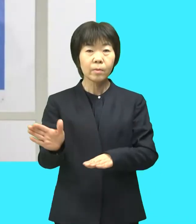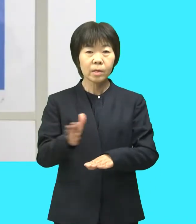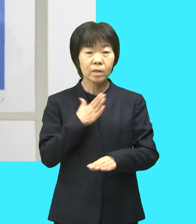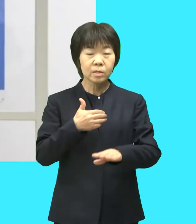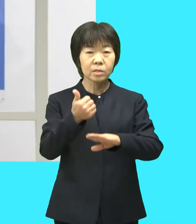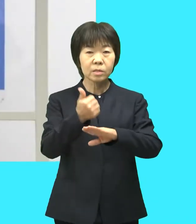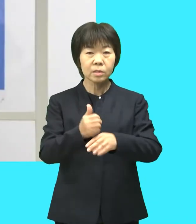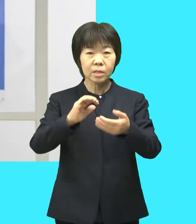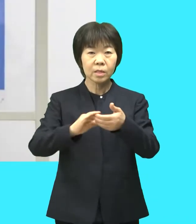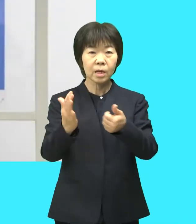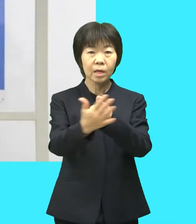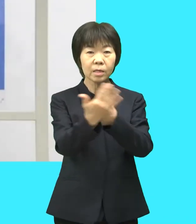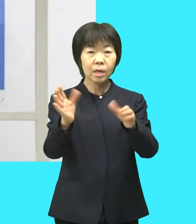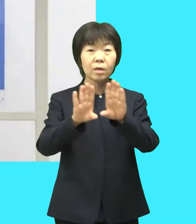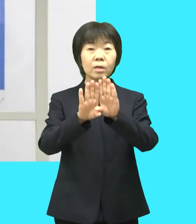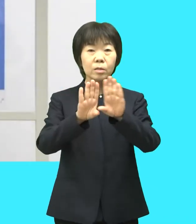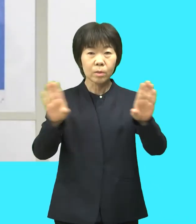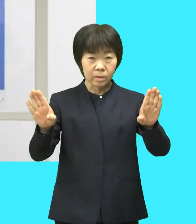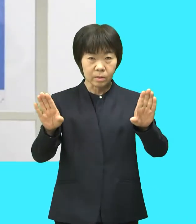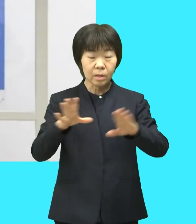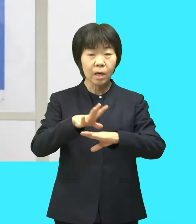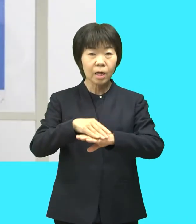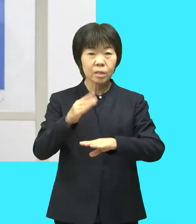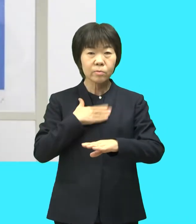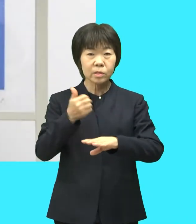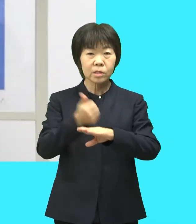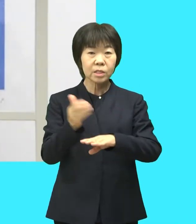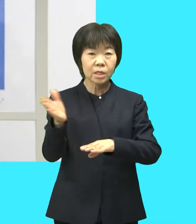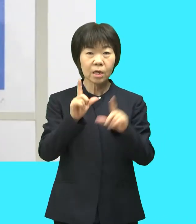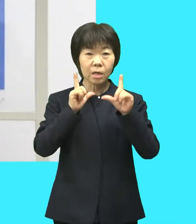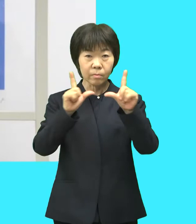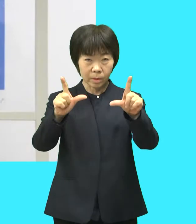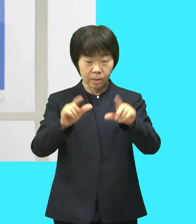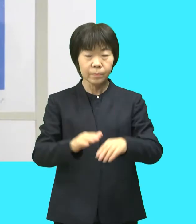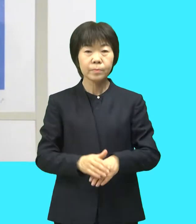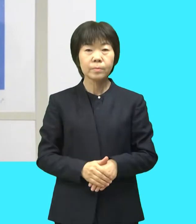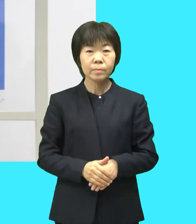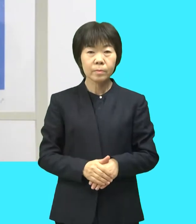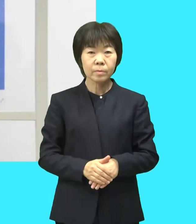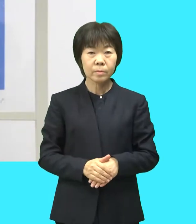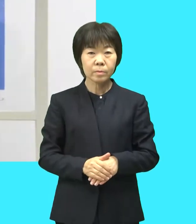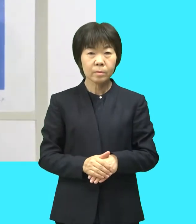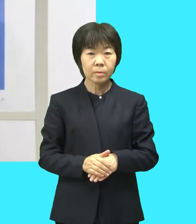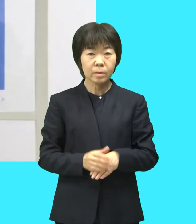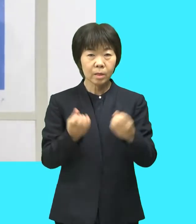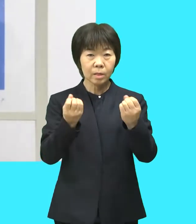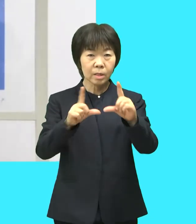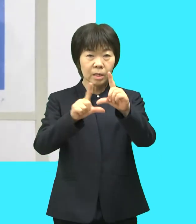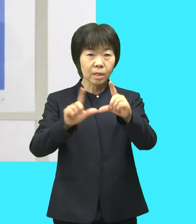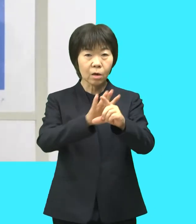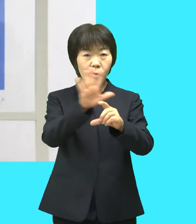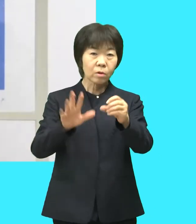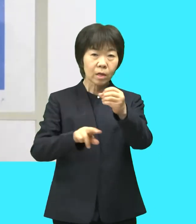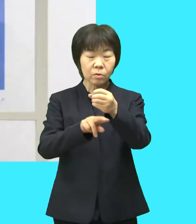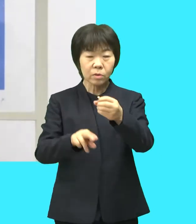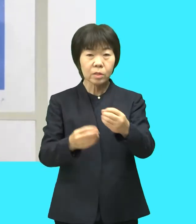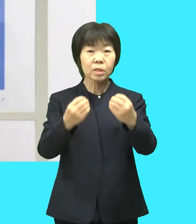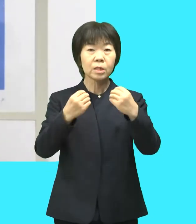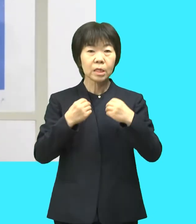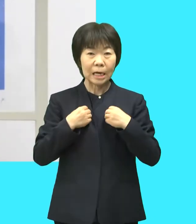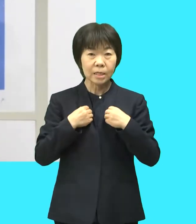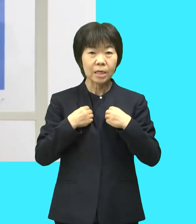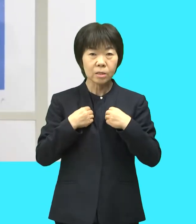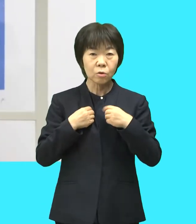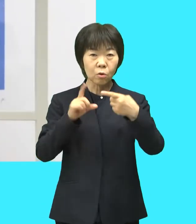ただいまから定例記者会見を始めます。まずはじめに知事から発言がございます。 新型コロナウイルス感染